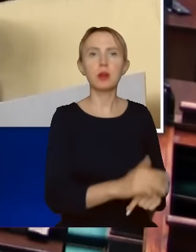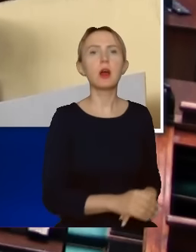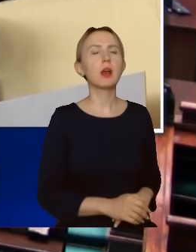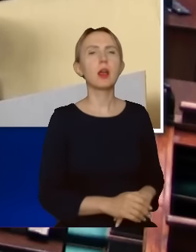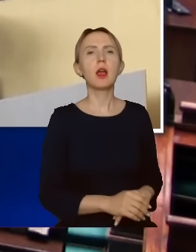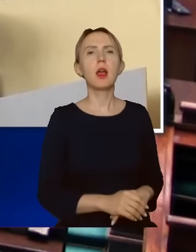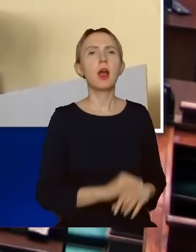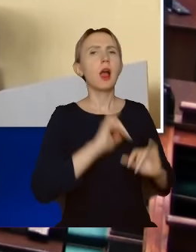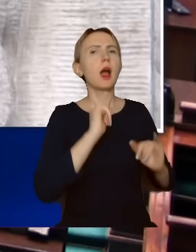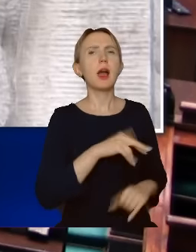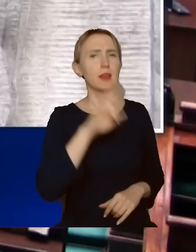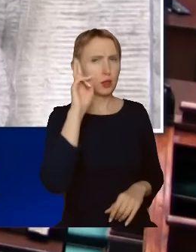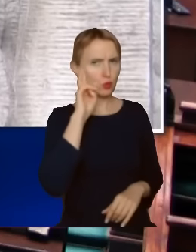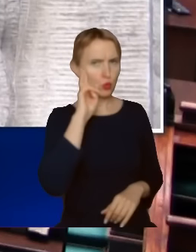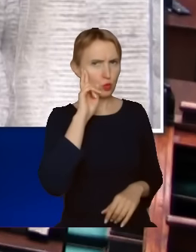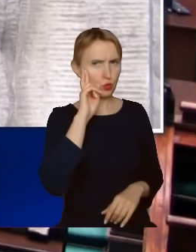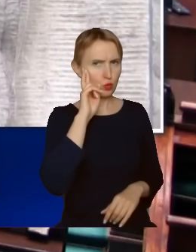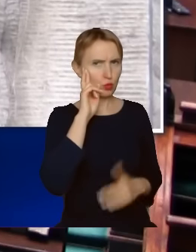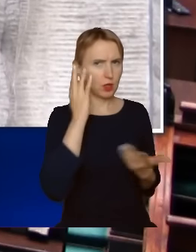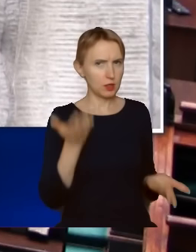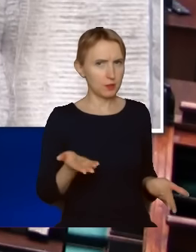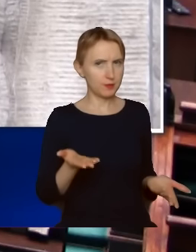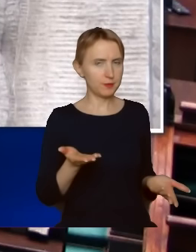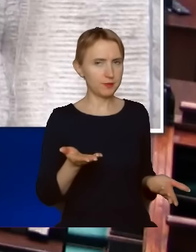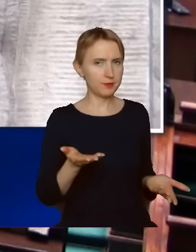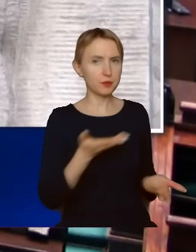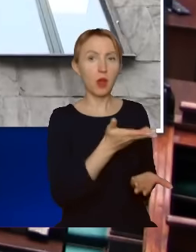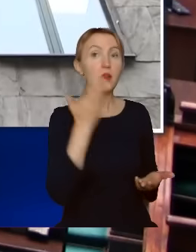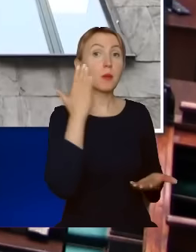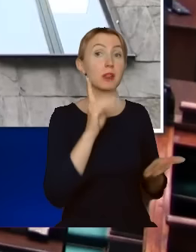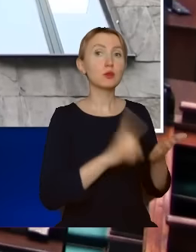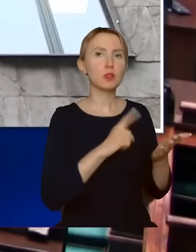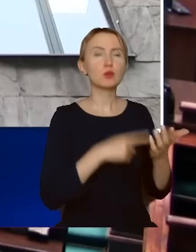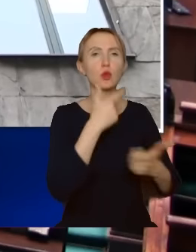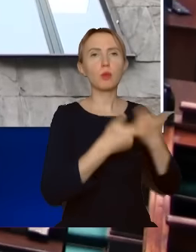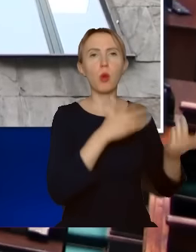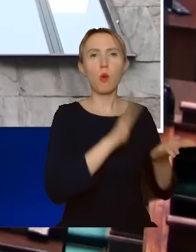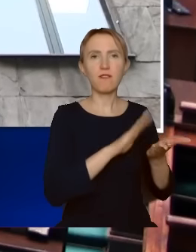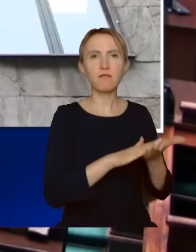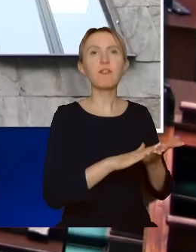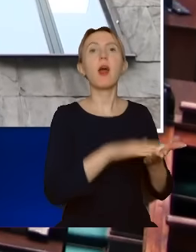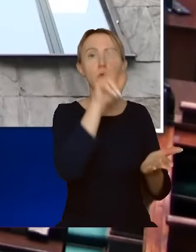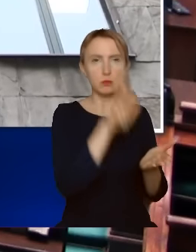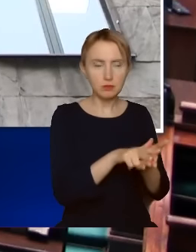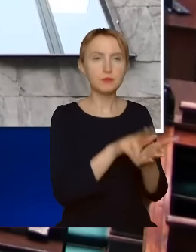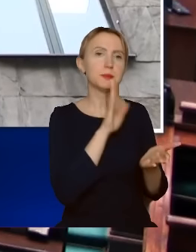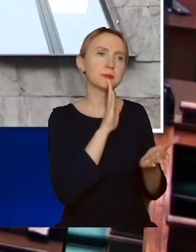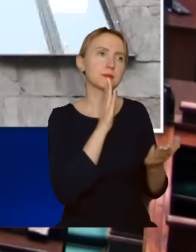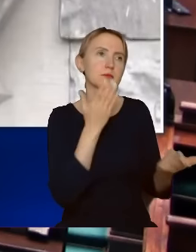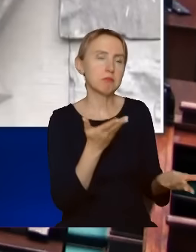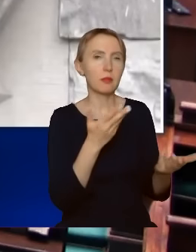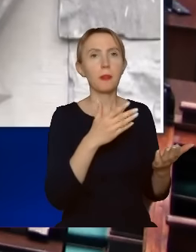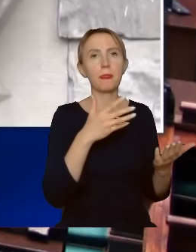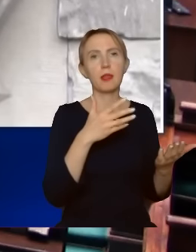rozumieć bo państwo bardzo często podejmują uchwały które mają charakter No można powiedzieć nawet